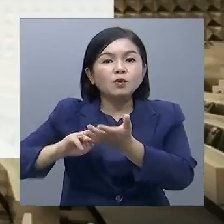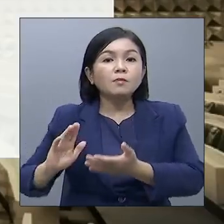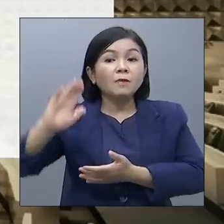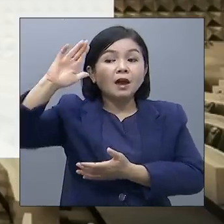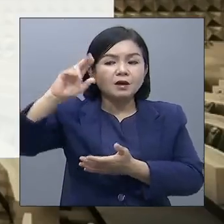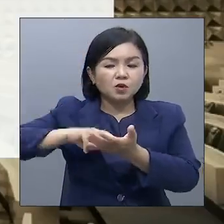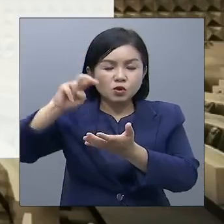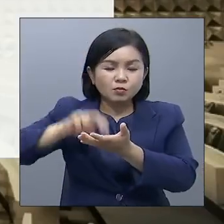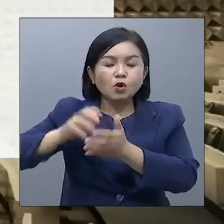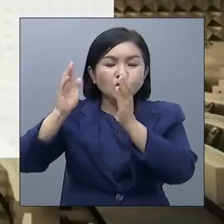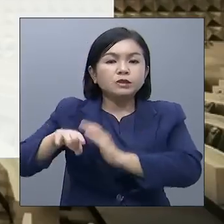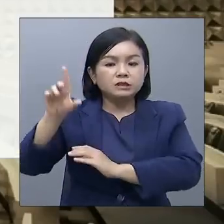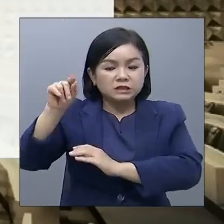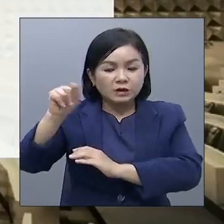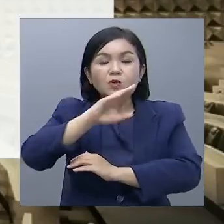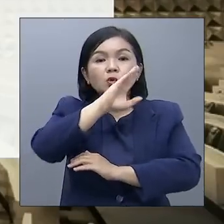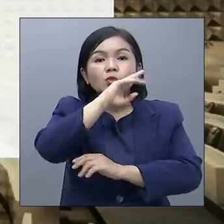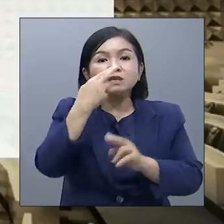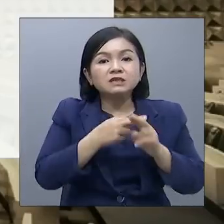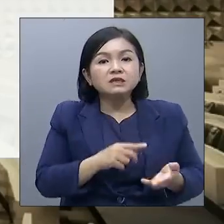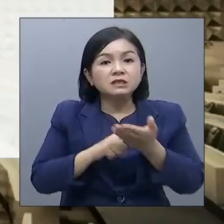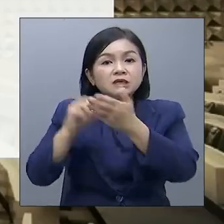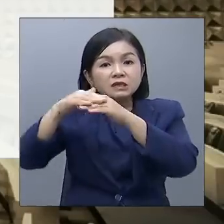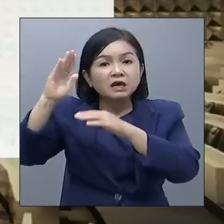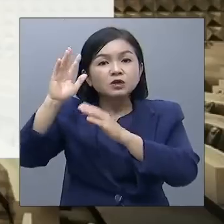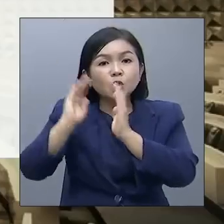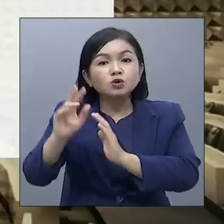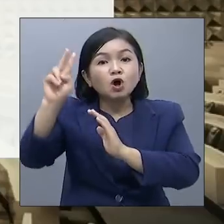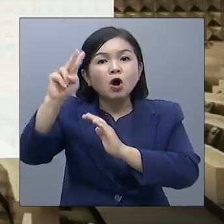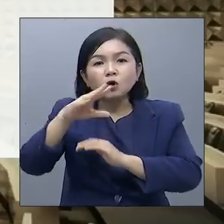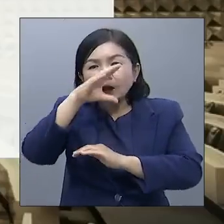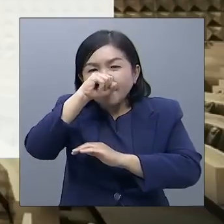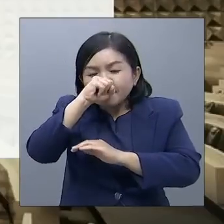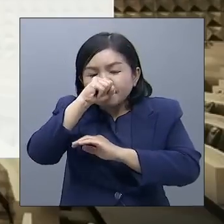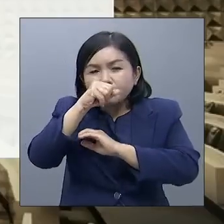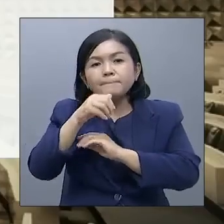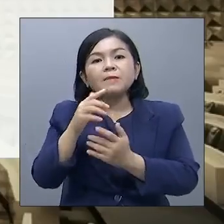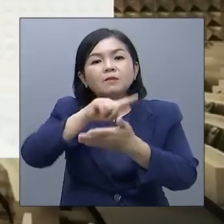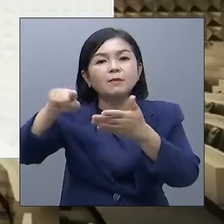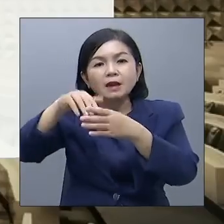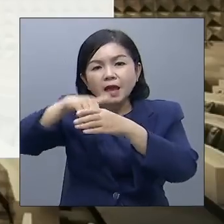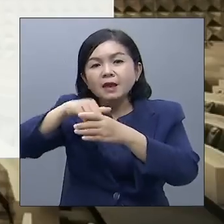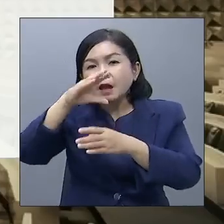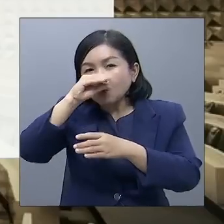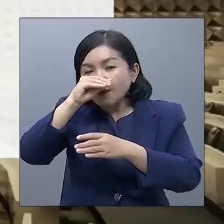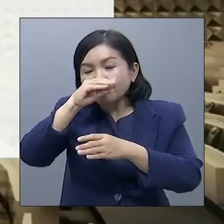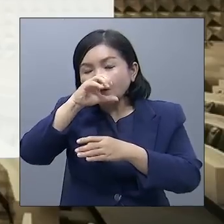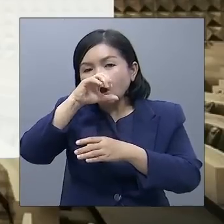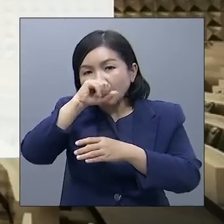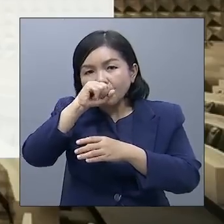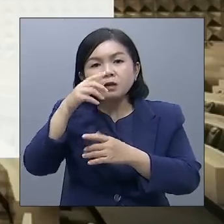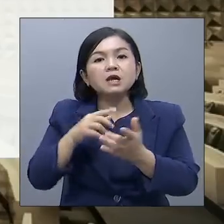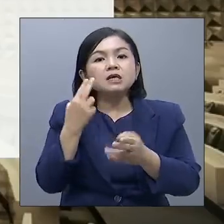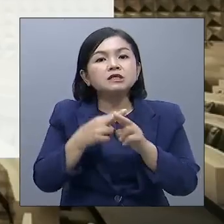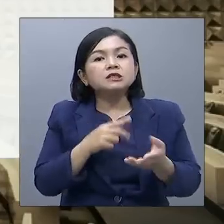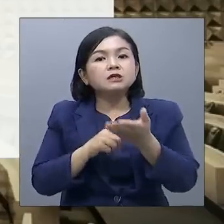ไม่น้อยกว่า20คนค่ะหากเสนอมากกว่า2คนก็ต้องลงคะแนนลับค่ะแล้วก็ให้ผู้ที่ถูกเสนอชื่อนั้นแสดงวิสัยทัศน์ค่ะ